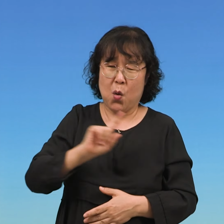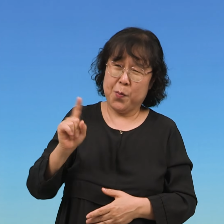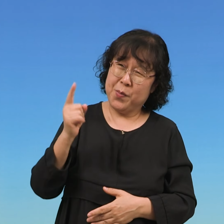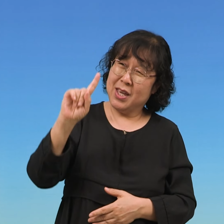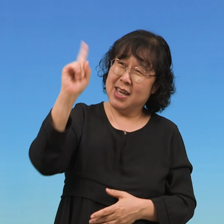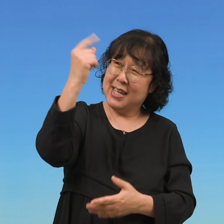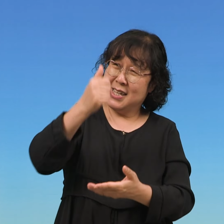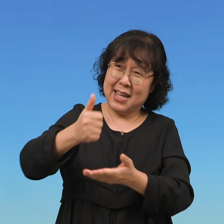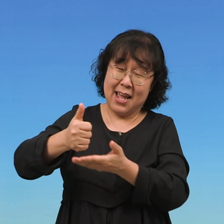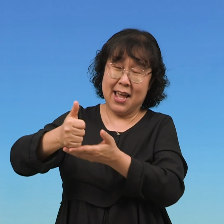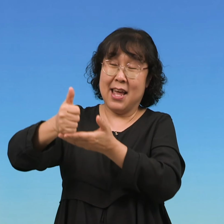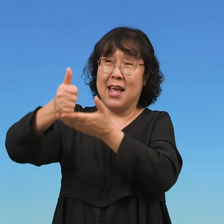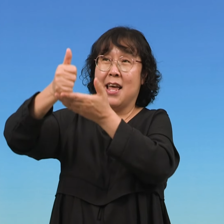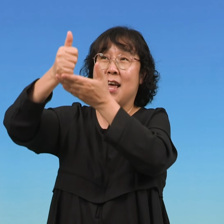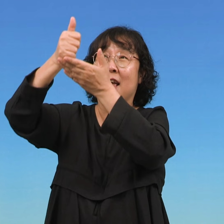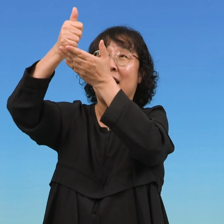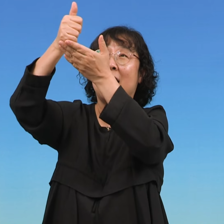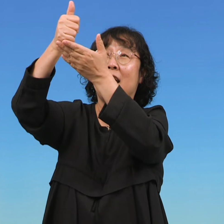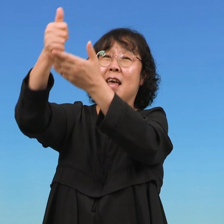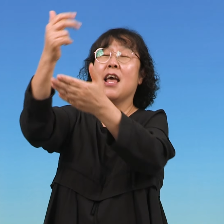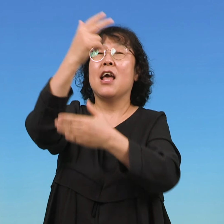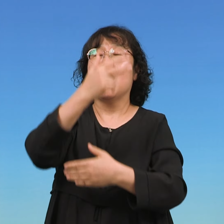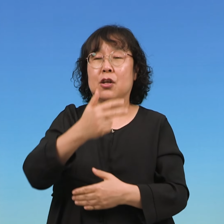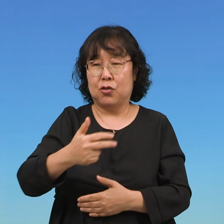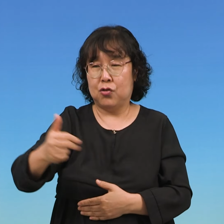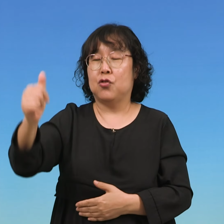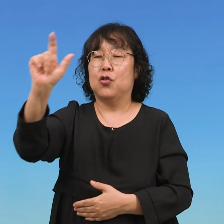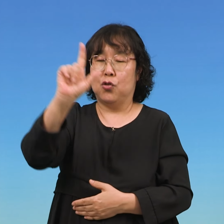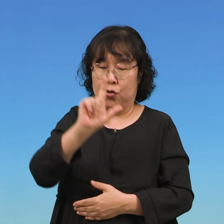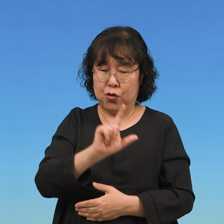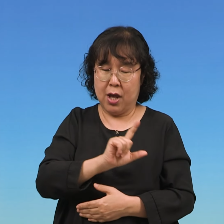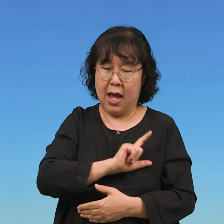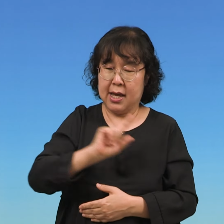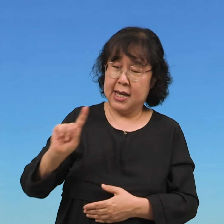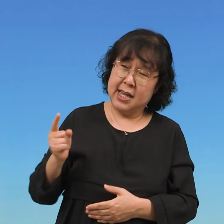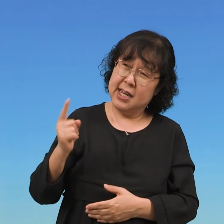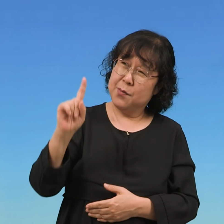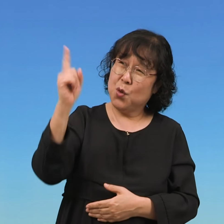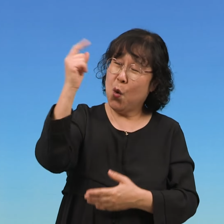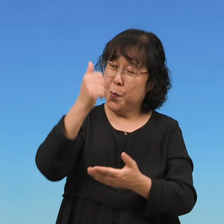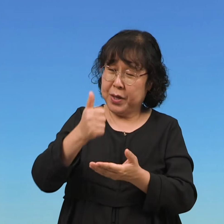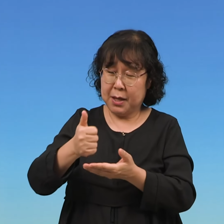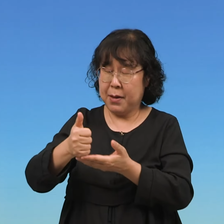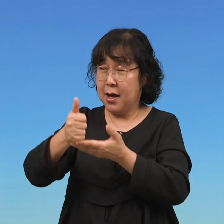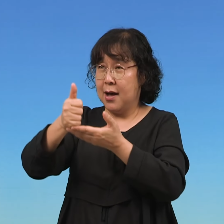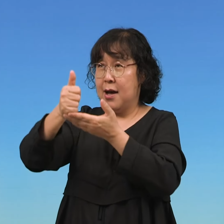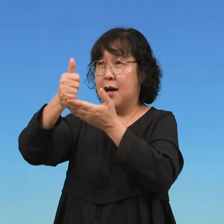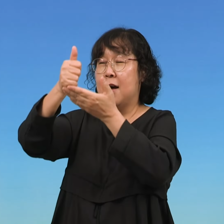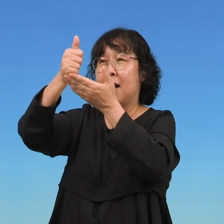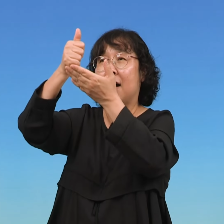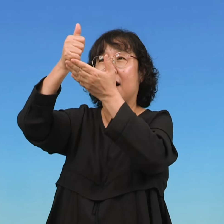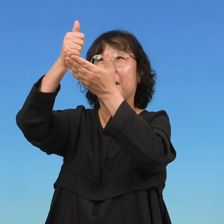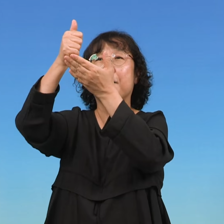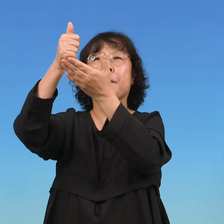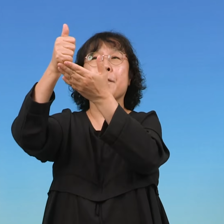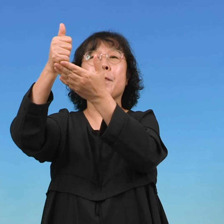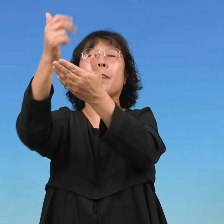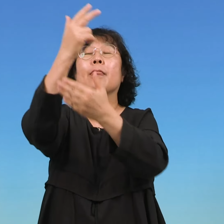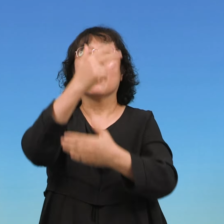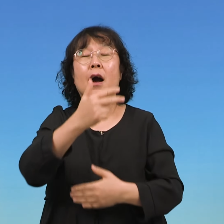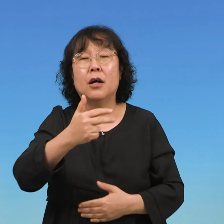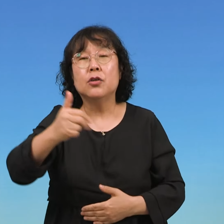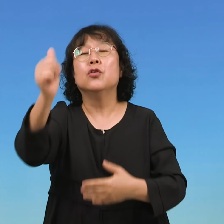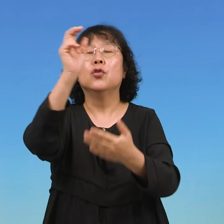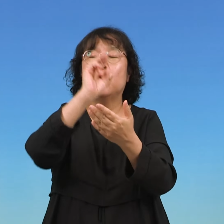높이세 이름도 주의 이름 높이며 주의 이름 높이며